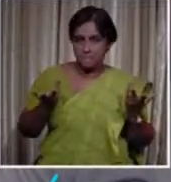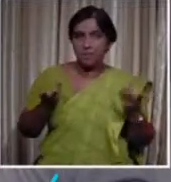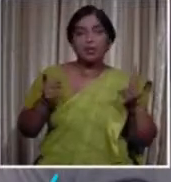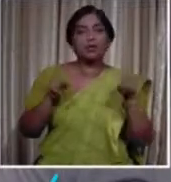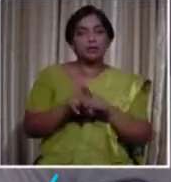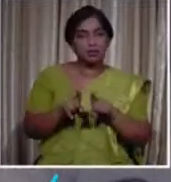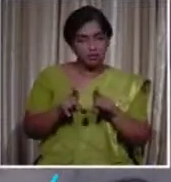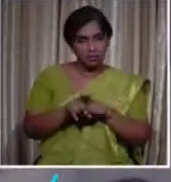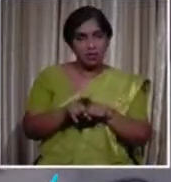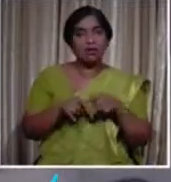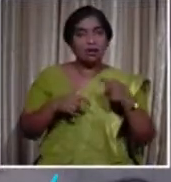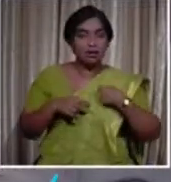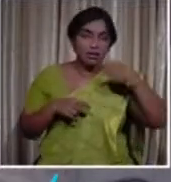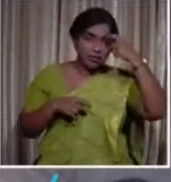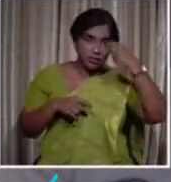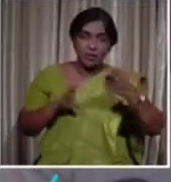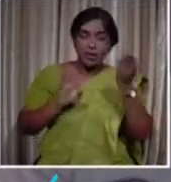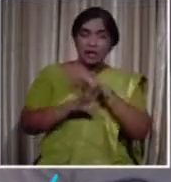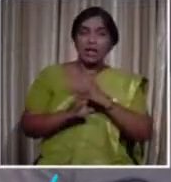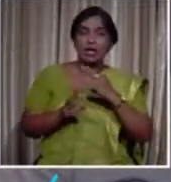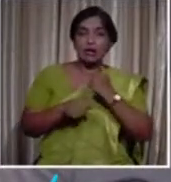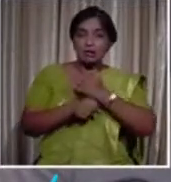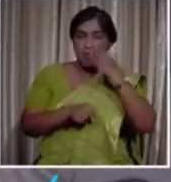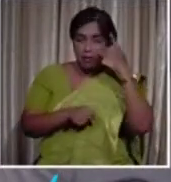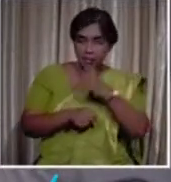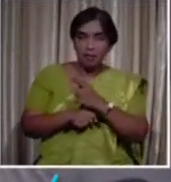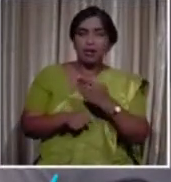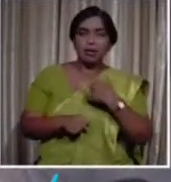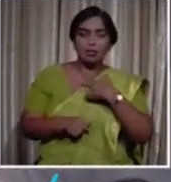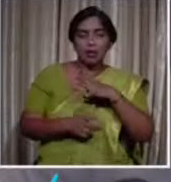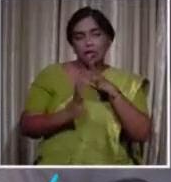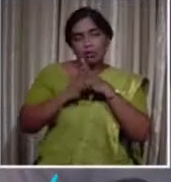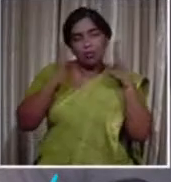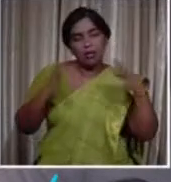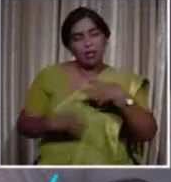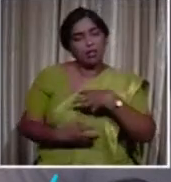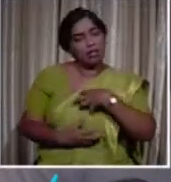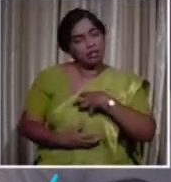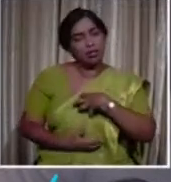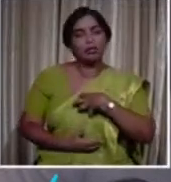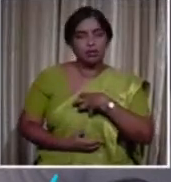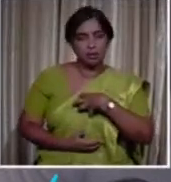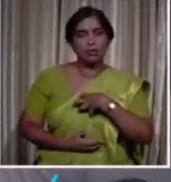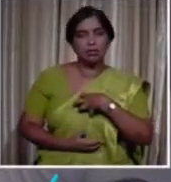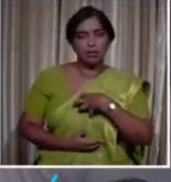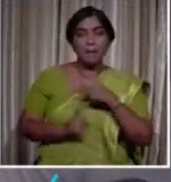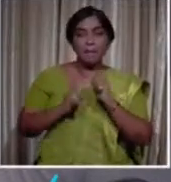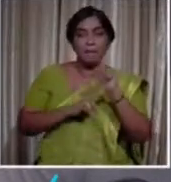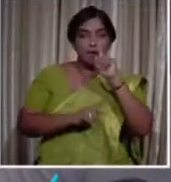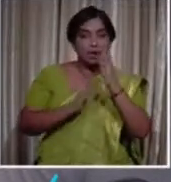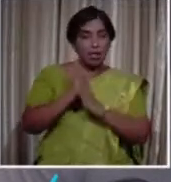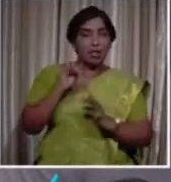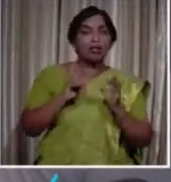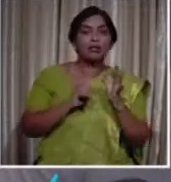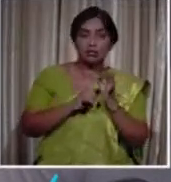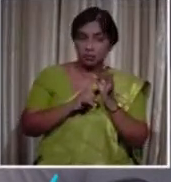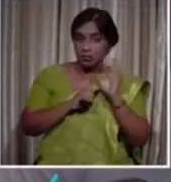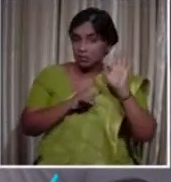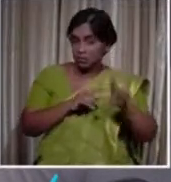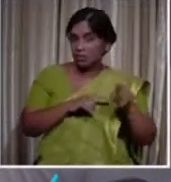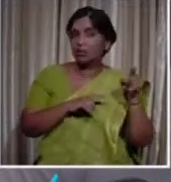වගේම අපි දැක්කා එදා නිට්ටඹුවේදී මං අතිශයින් කනගාටුවට පත් වෙනවා පාර්ලිමේන්තු මන්ත්‍රීවරයෙක්